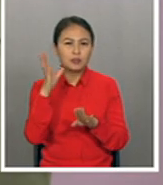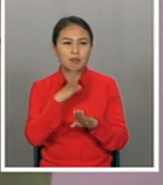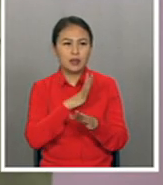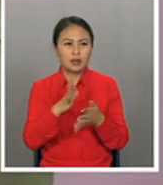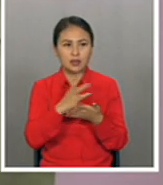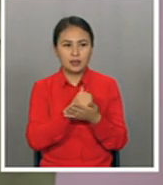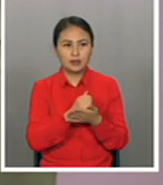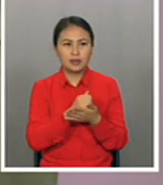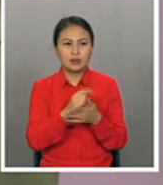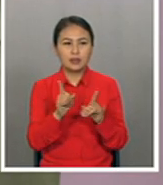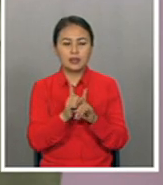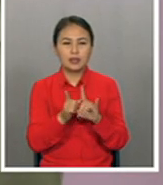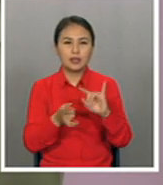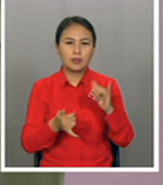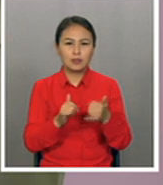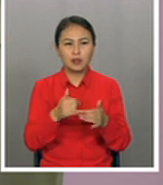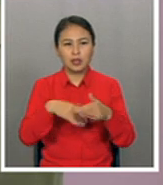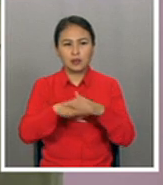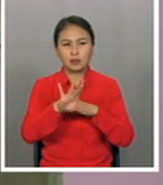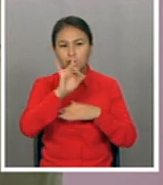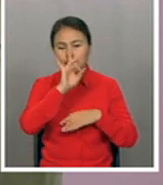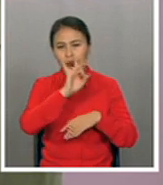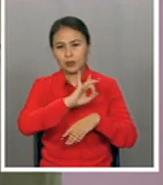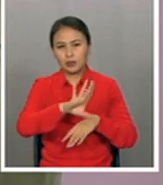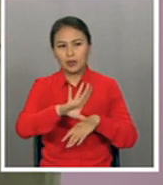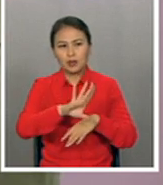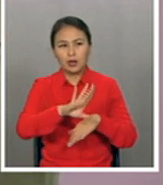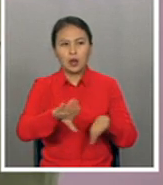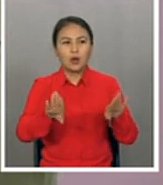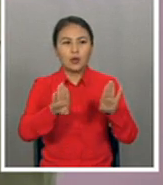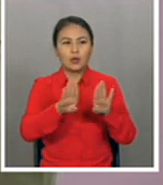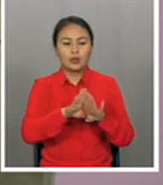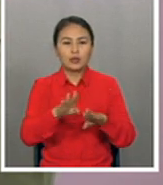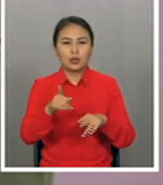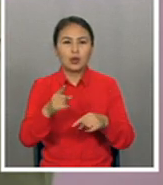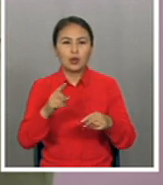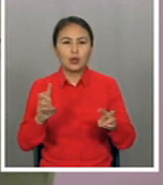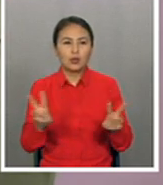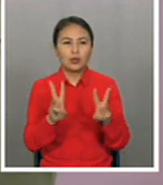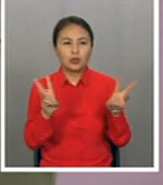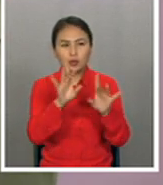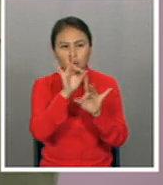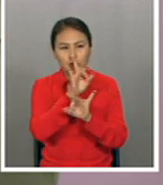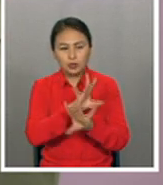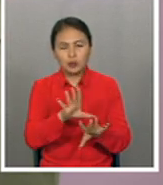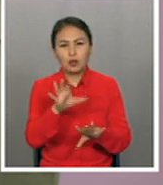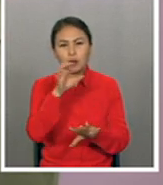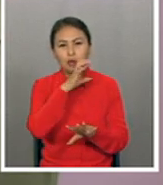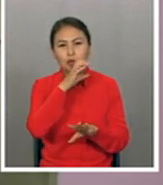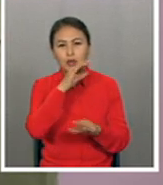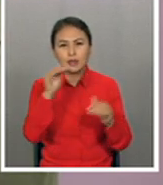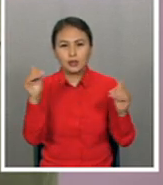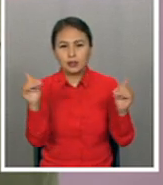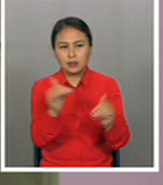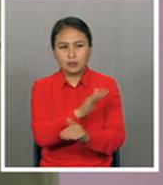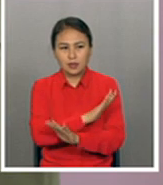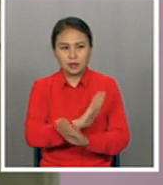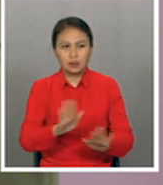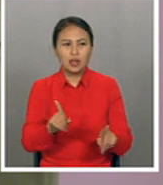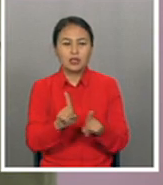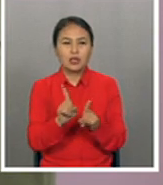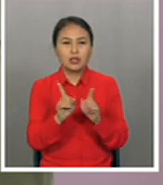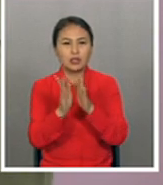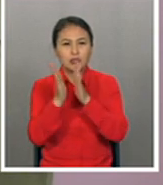ал, тепкілесең кетпейді. Өртіңе ол күймейді, ұрылар да тимейді. Жатып